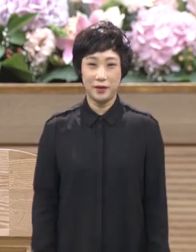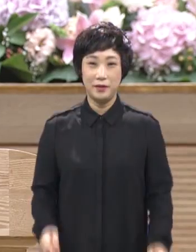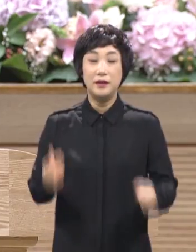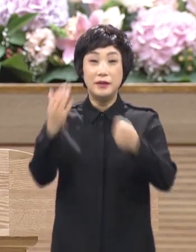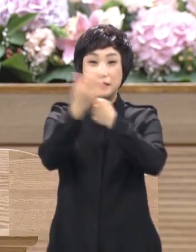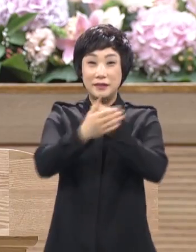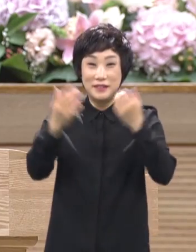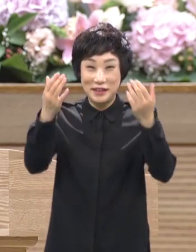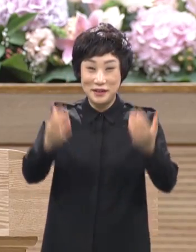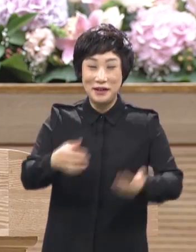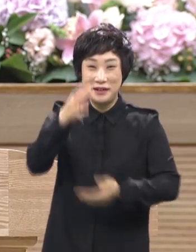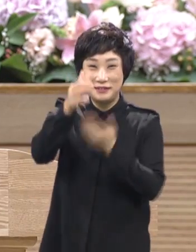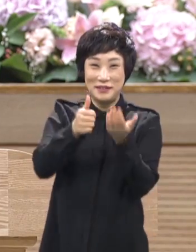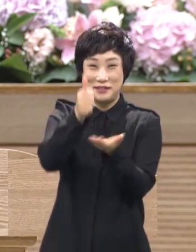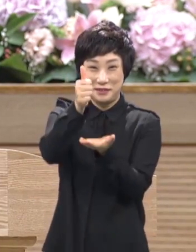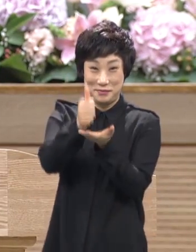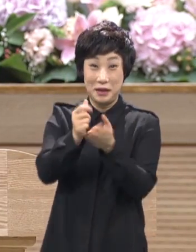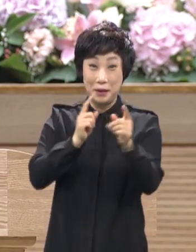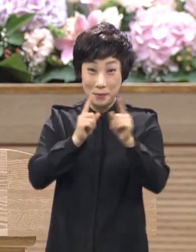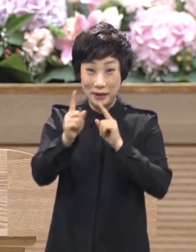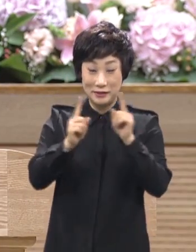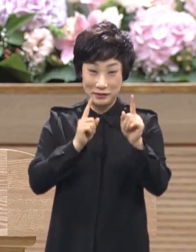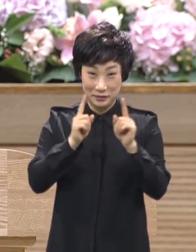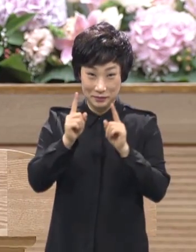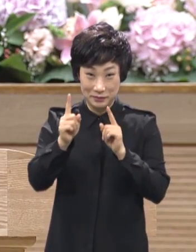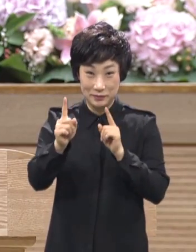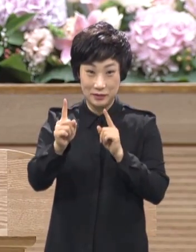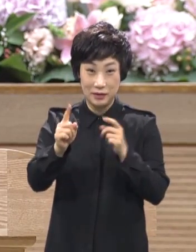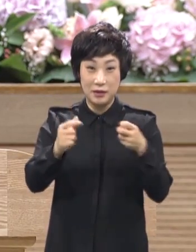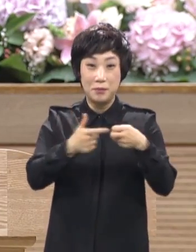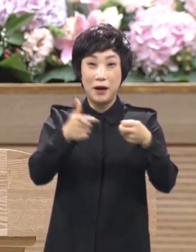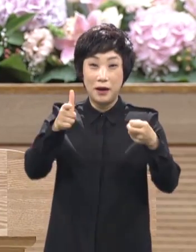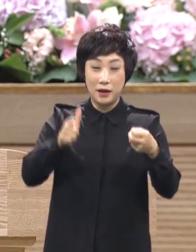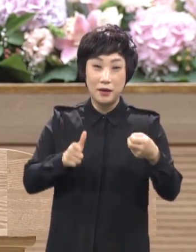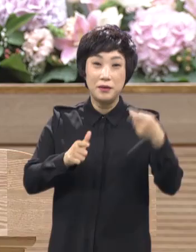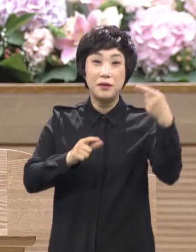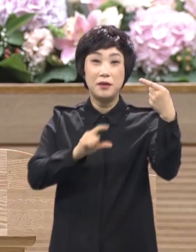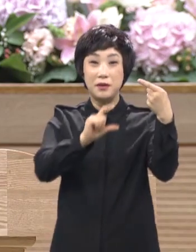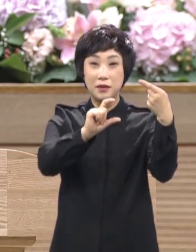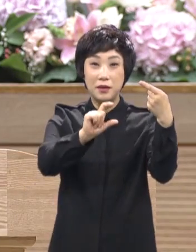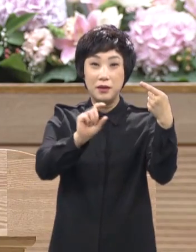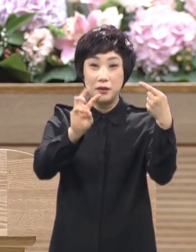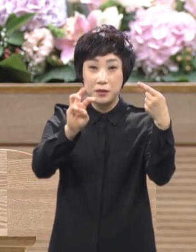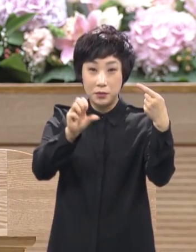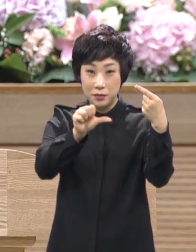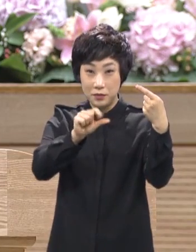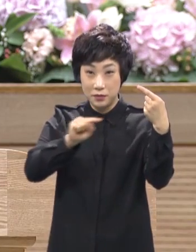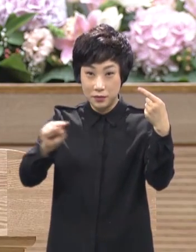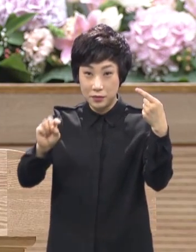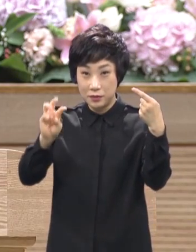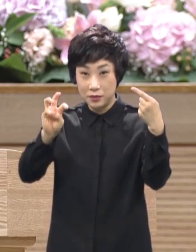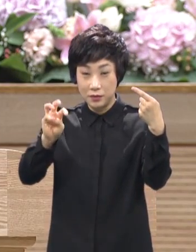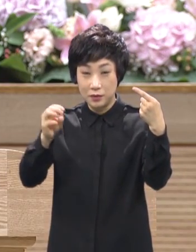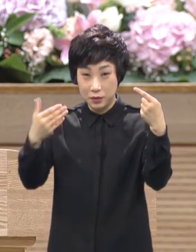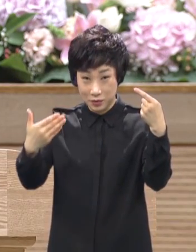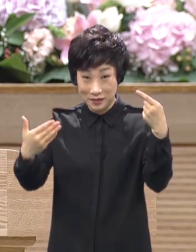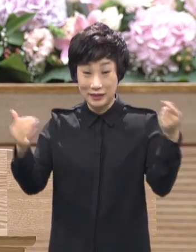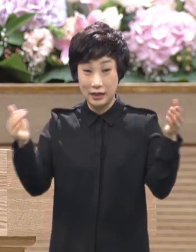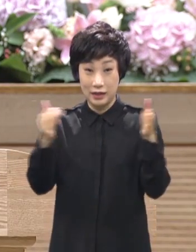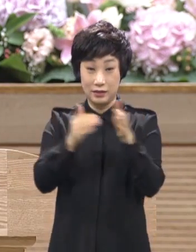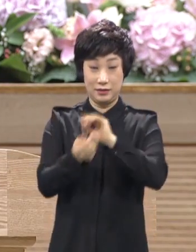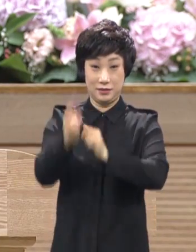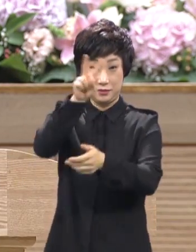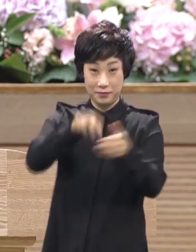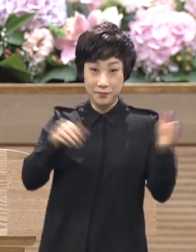은혜 받으실 하나님 말씀은 마가복음 1장 35절에서